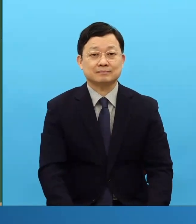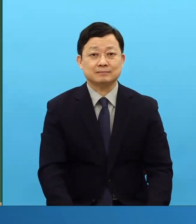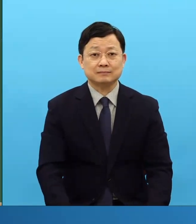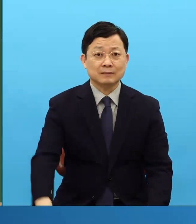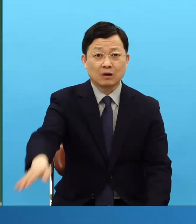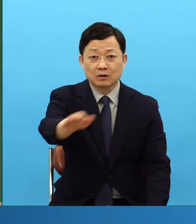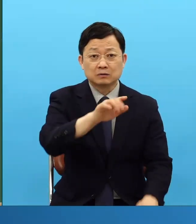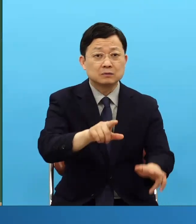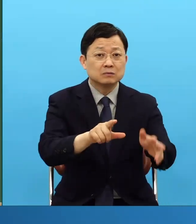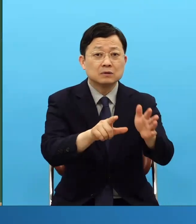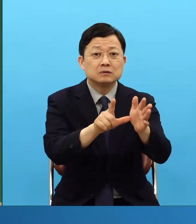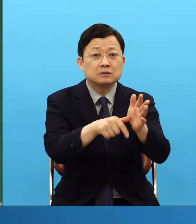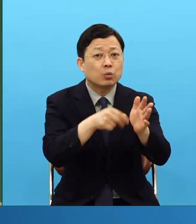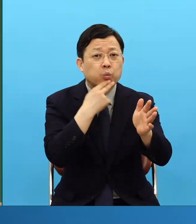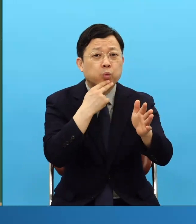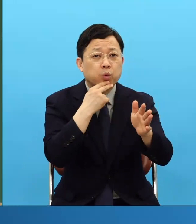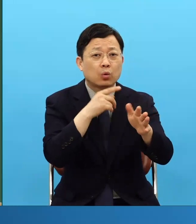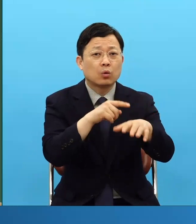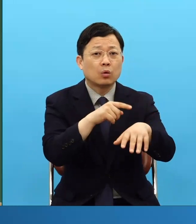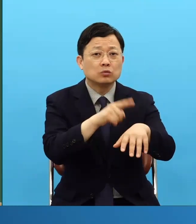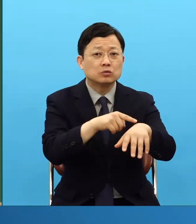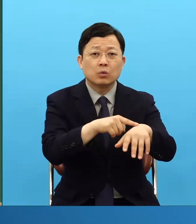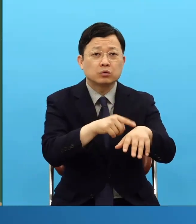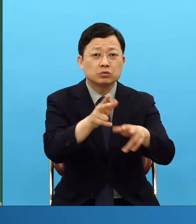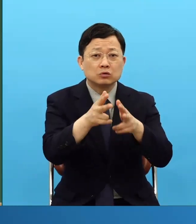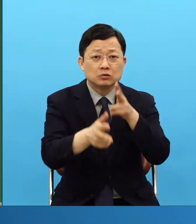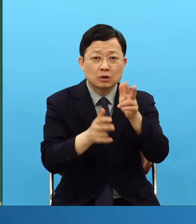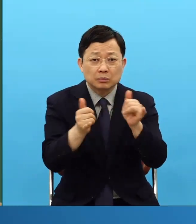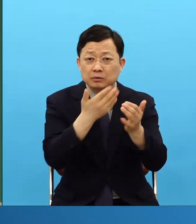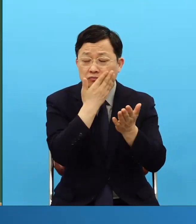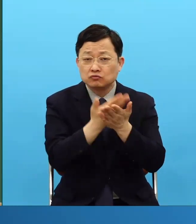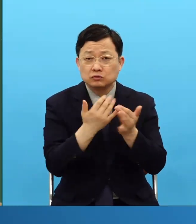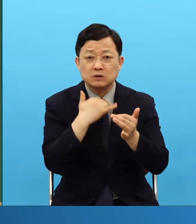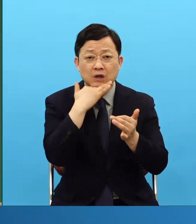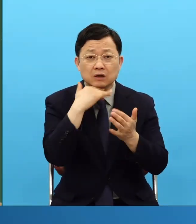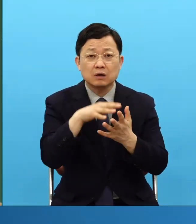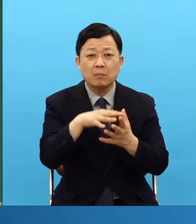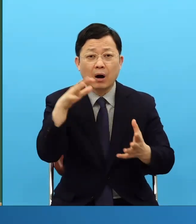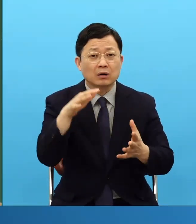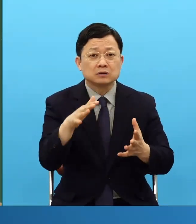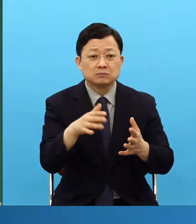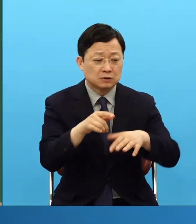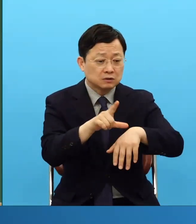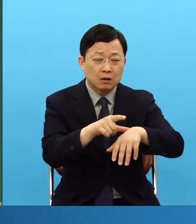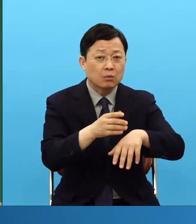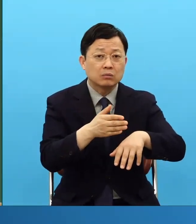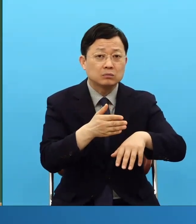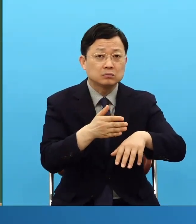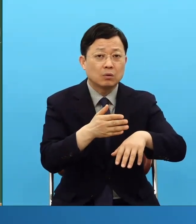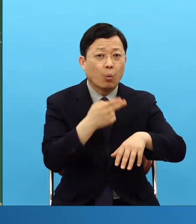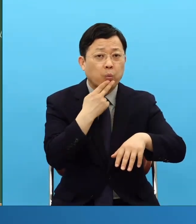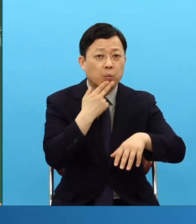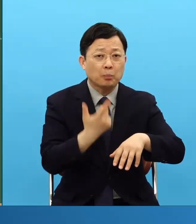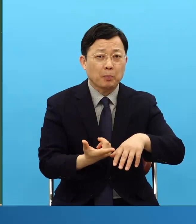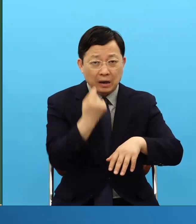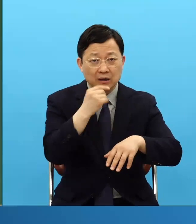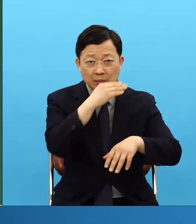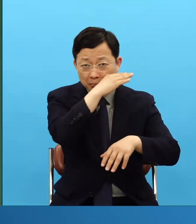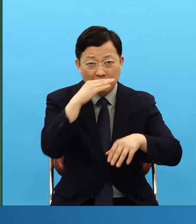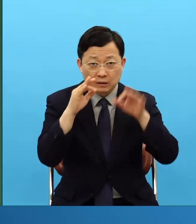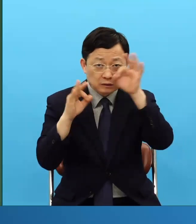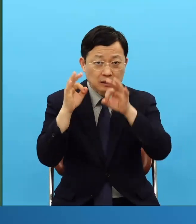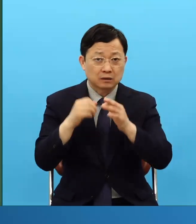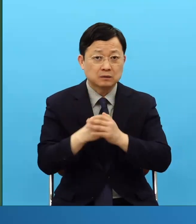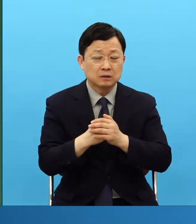시간이 없다니까요. That you don't have time to waste. 여러분 중직자요 산업인이에요. You're church officers. You are business people. 이 지금